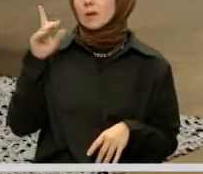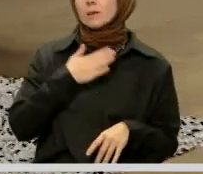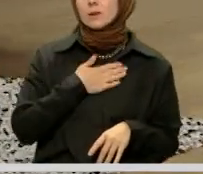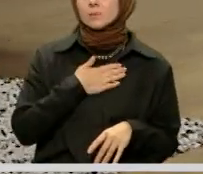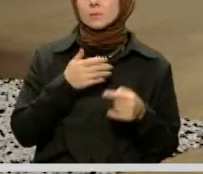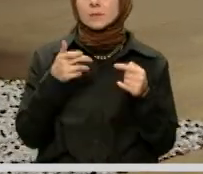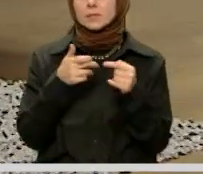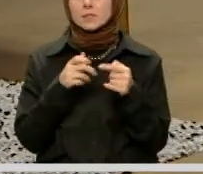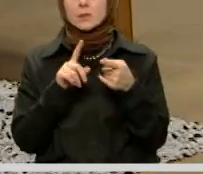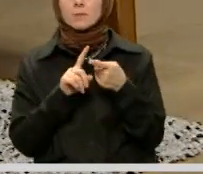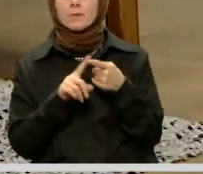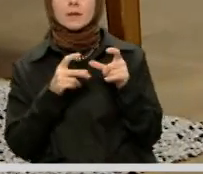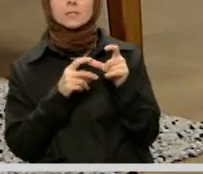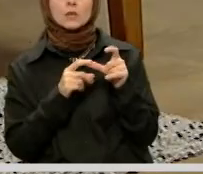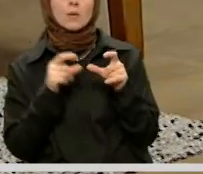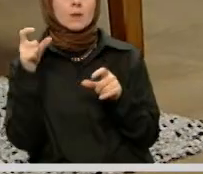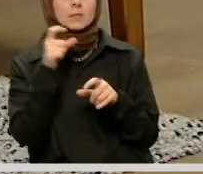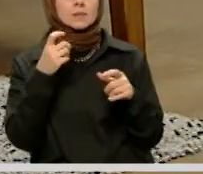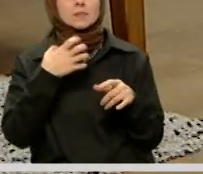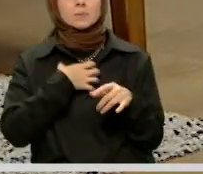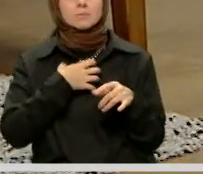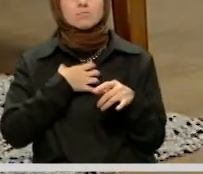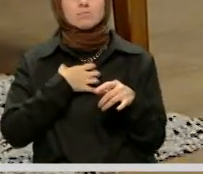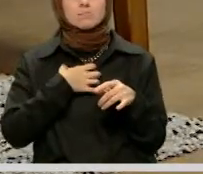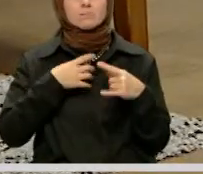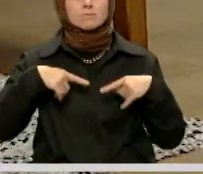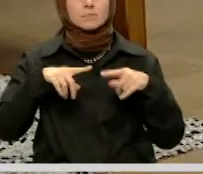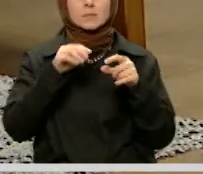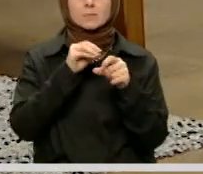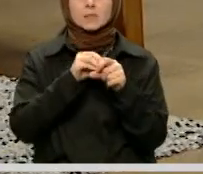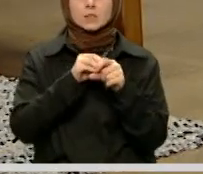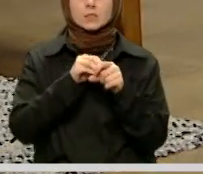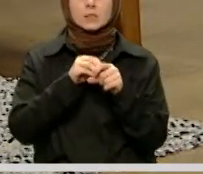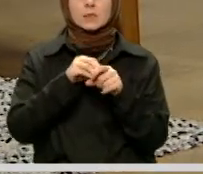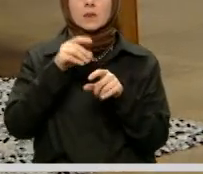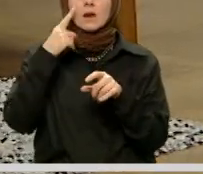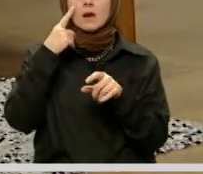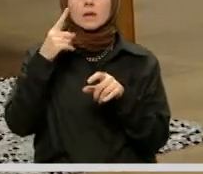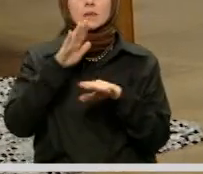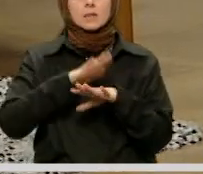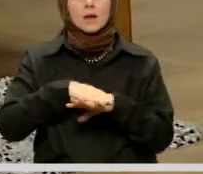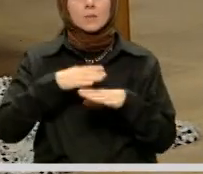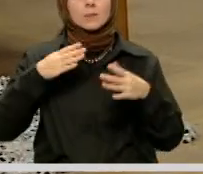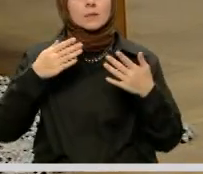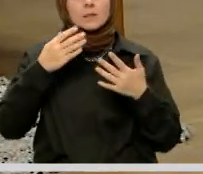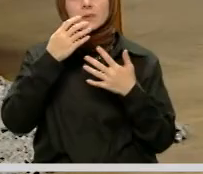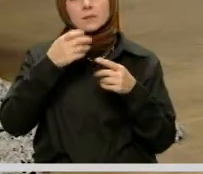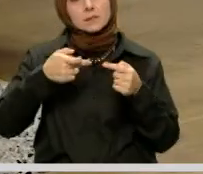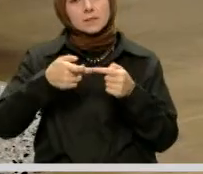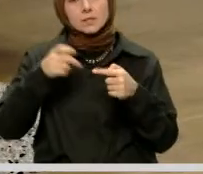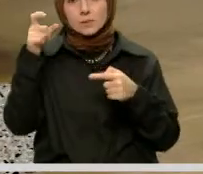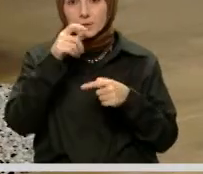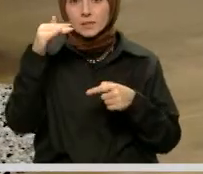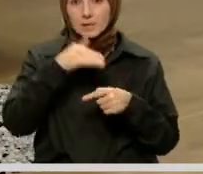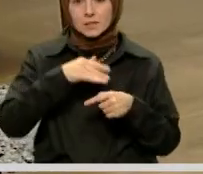Recep ve Şaban'ı hakkımızda hayırlı, bereketle eyle ve bizi Ramazan'a ulaştır, kavuştur diye Recep ayı girer girmez zihnen